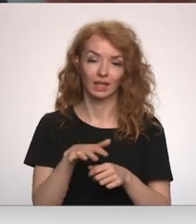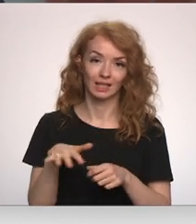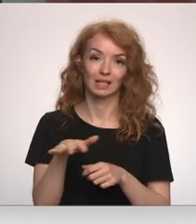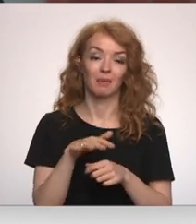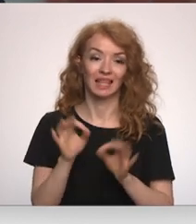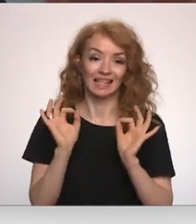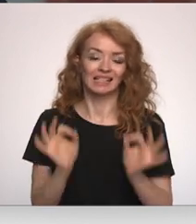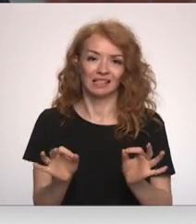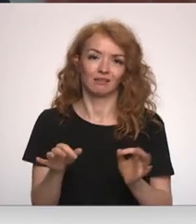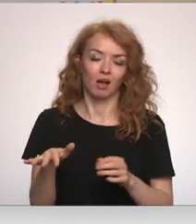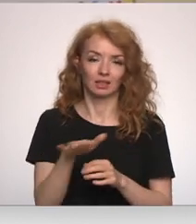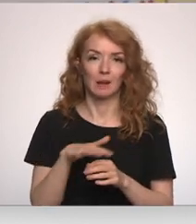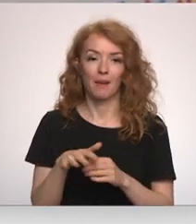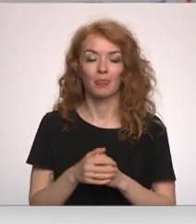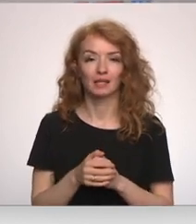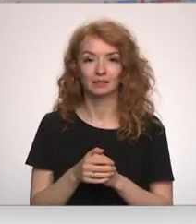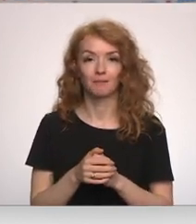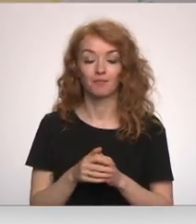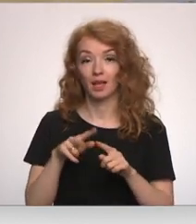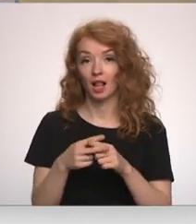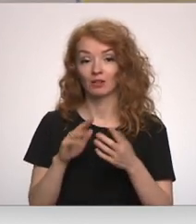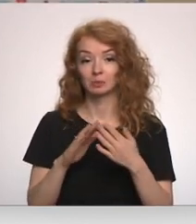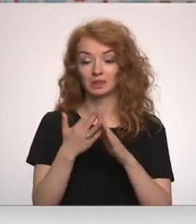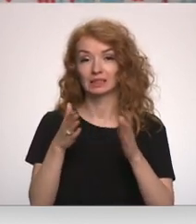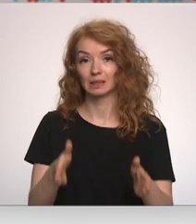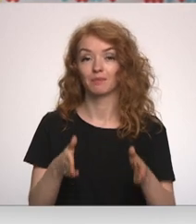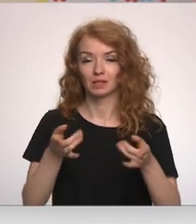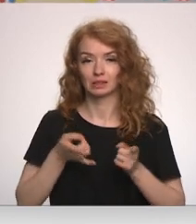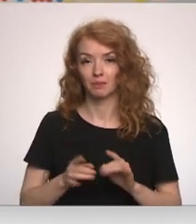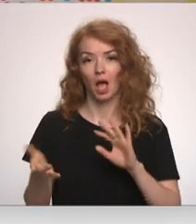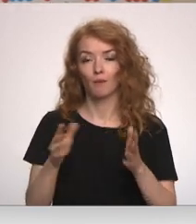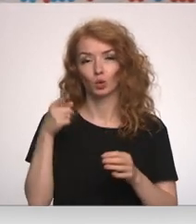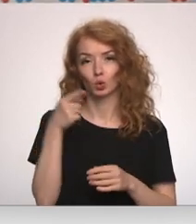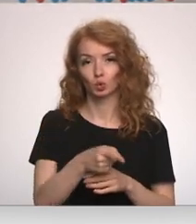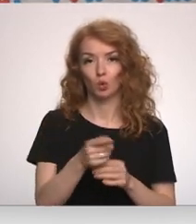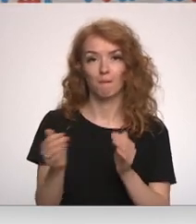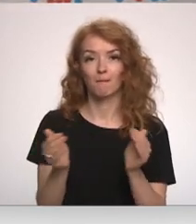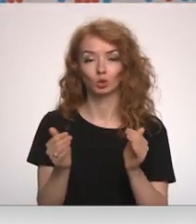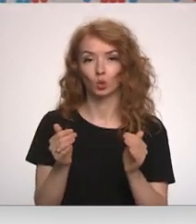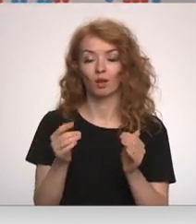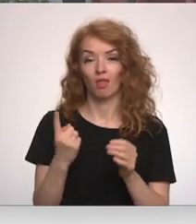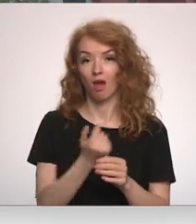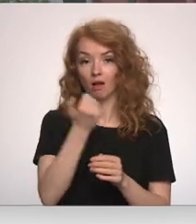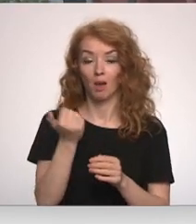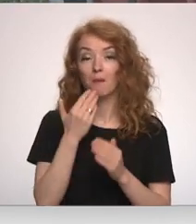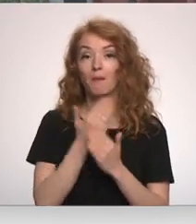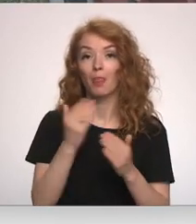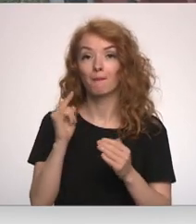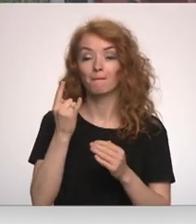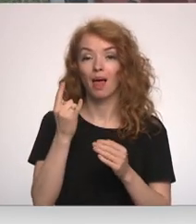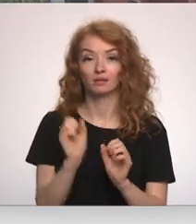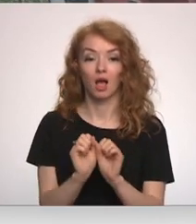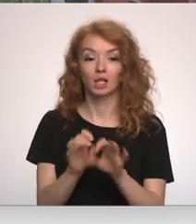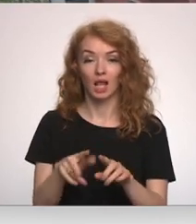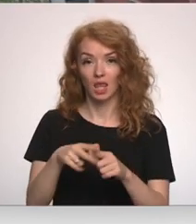audžu ģimenes, īstās ģimenes, es gribētu teikt. Jelgavas pilsētas slimnīcā dzimst aptuveni 1000 mazuļi gadā. Pēdējais bērns, kurš tika